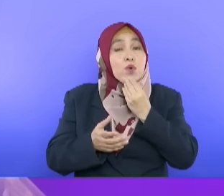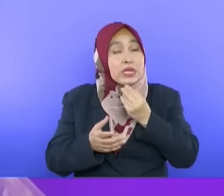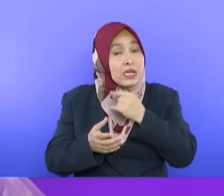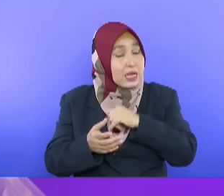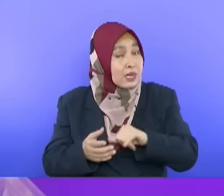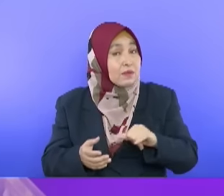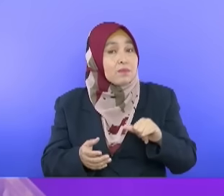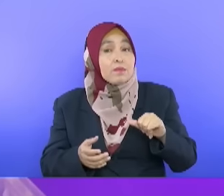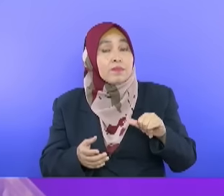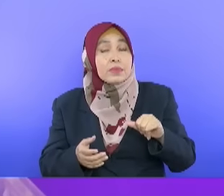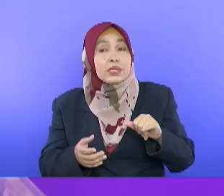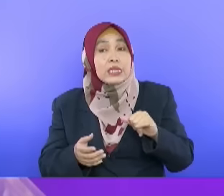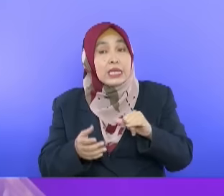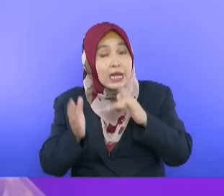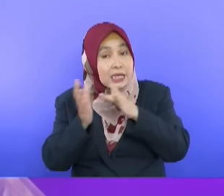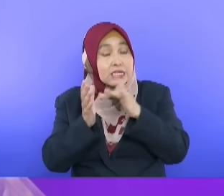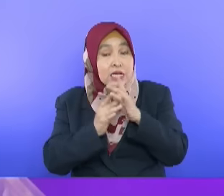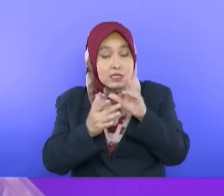perkataannya nanti